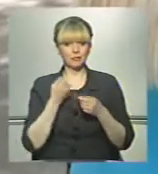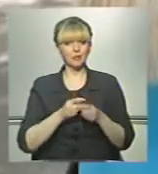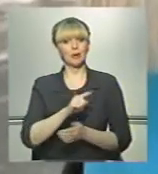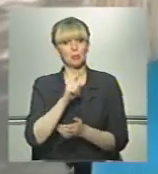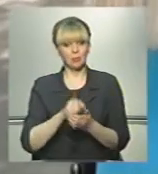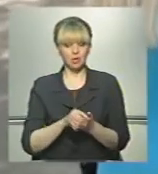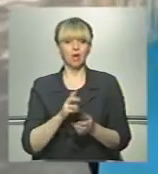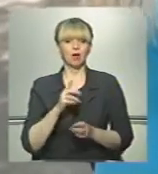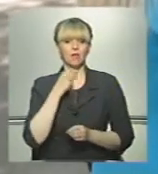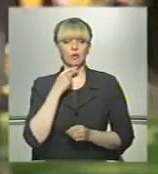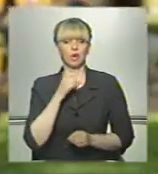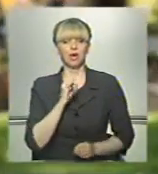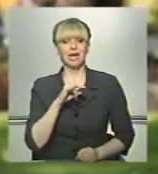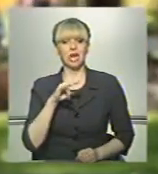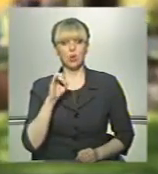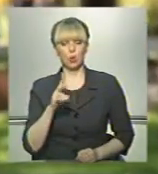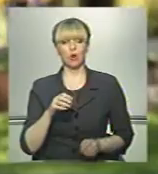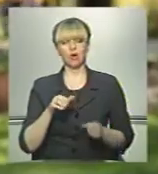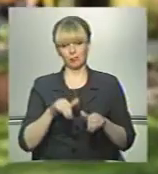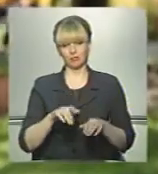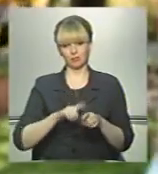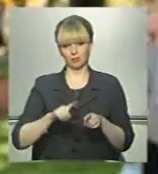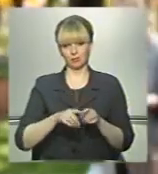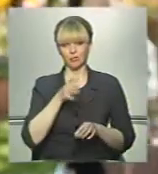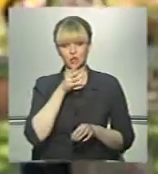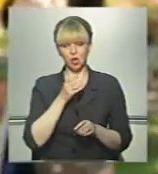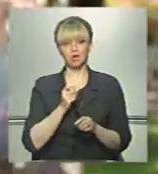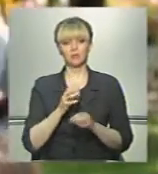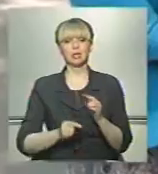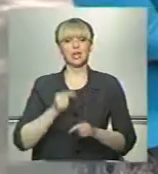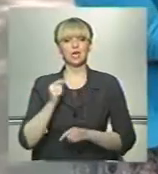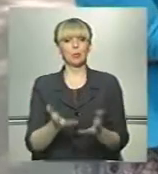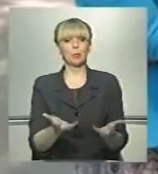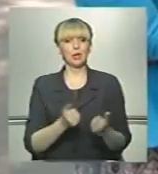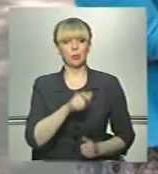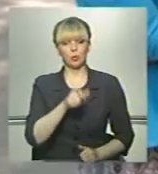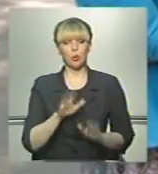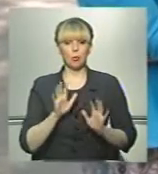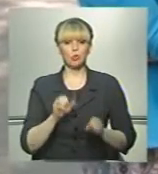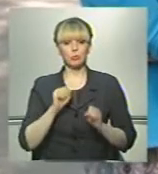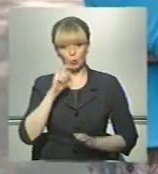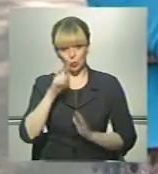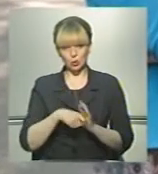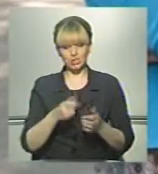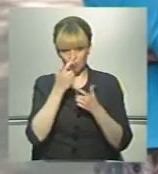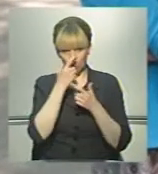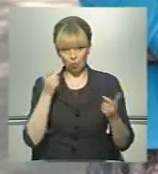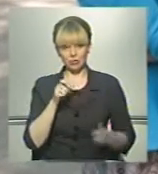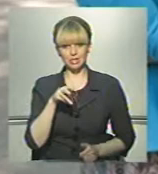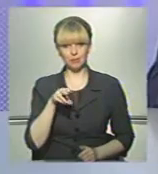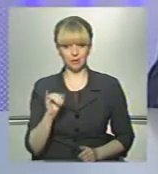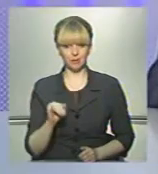питання, як зазначає пан Ілюк, вирішиться найближчим часом. І про наступний прийом людей можна буде дізнатися з повідомлень у